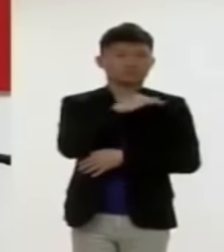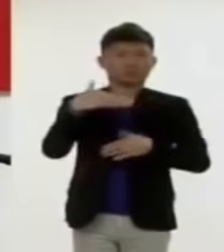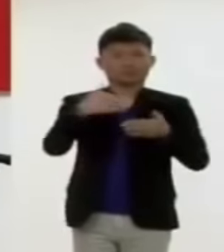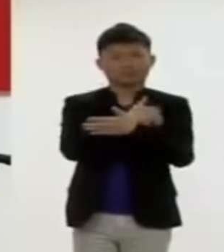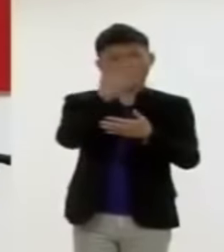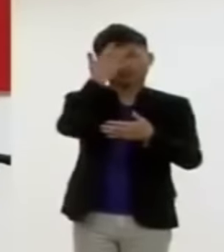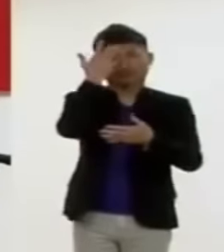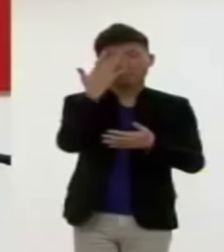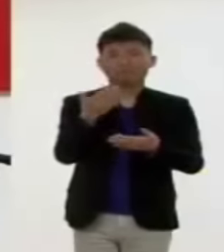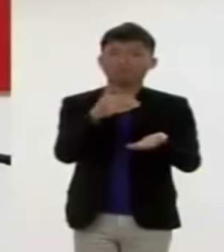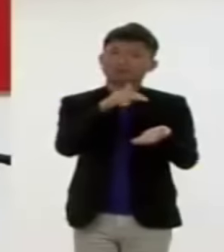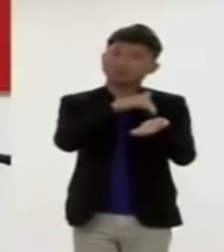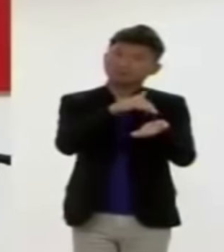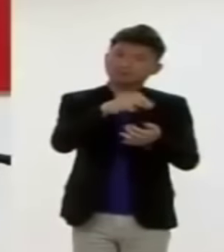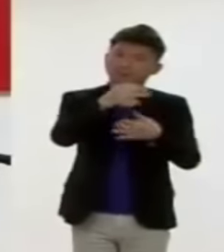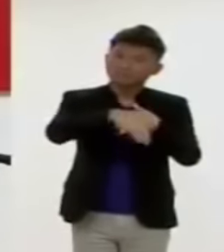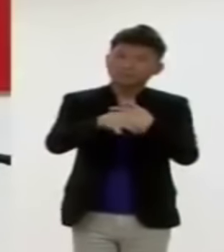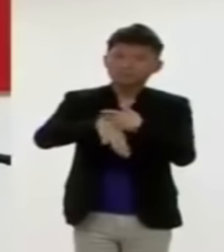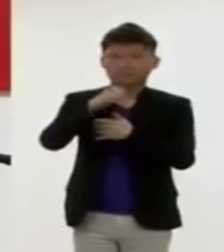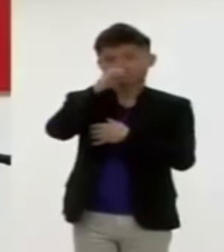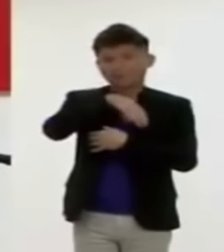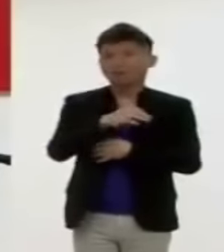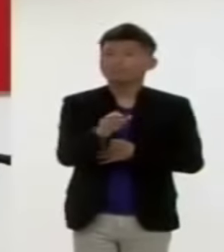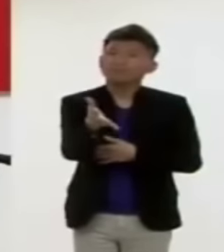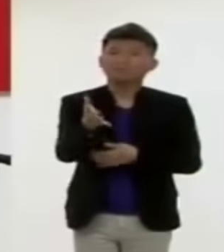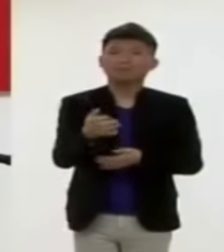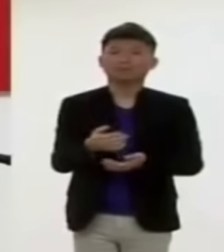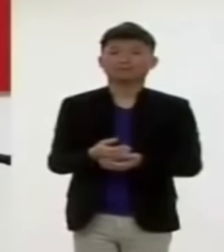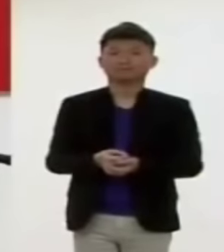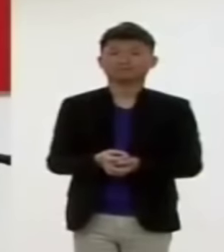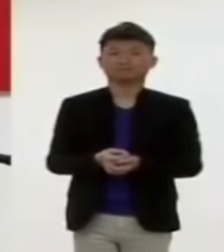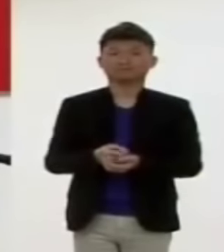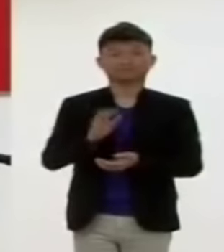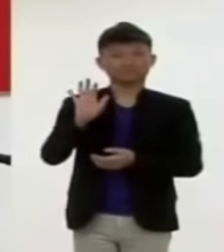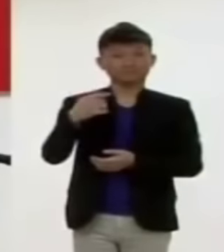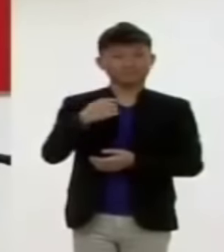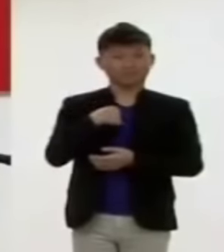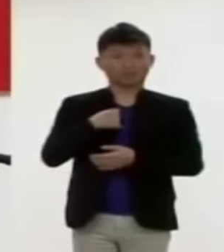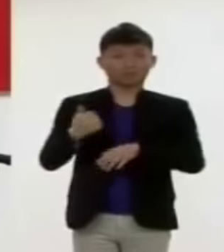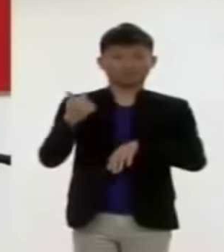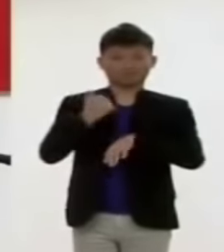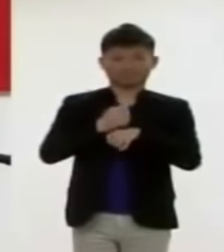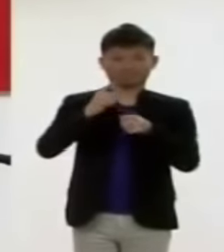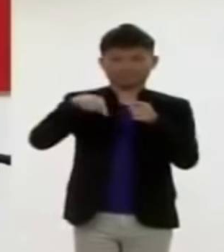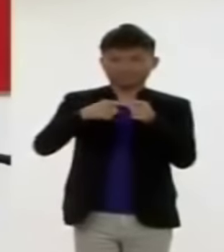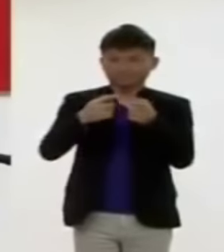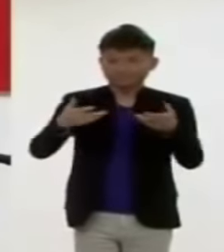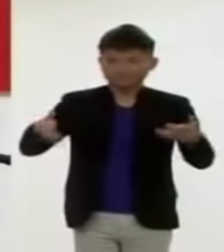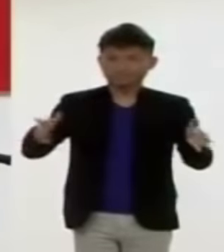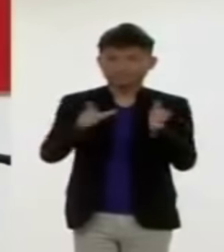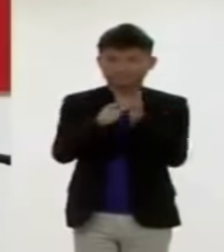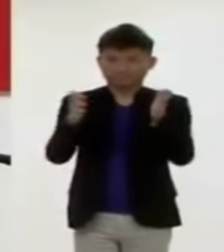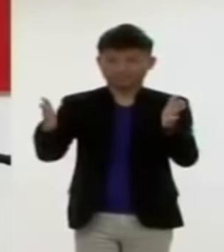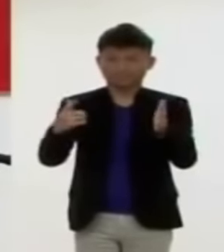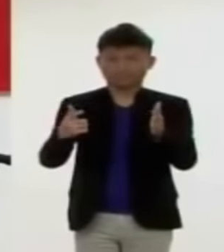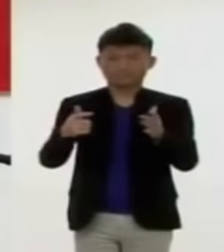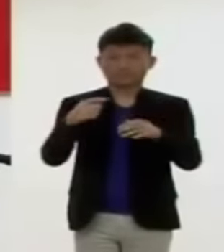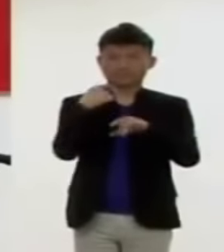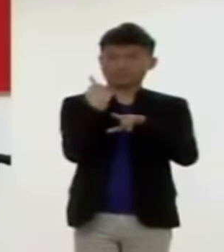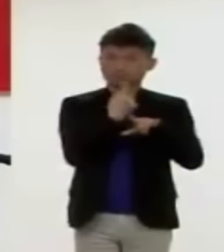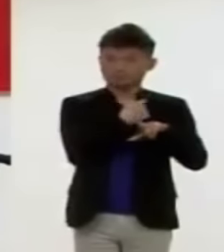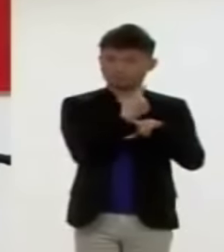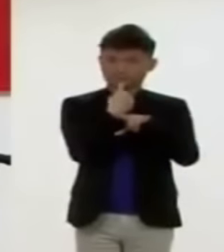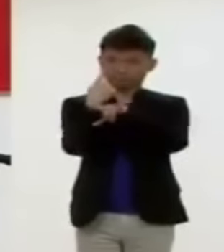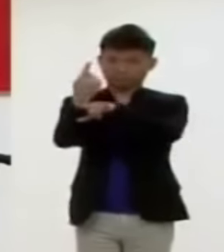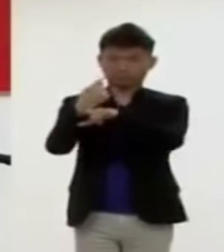秋的医疗为什么这么不好？但是在我1年多的任内，我改善了直升机的后送，